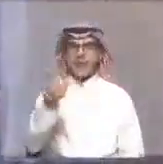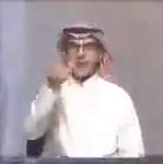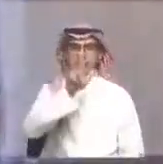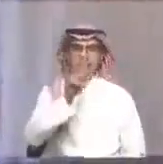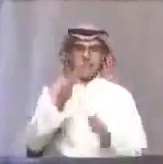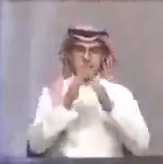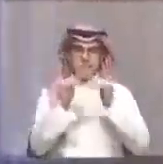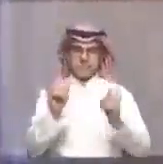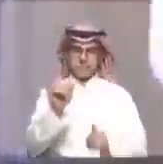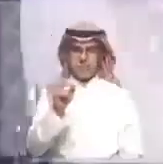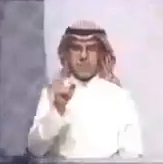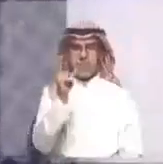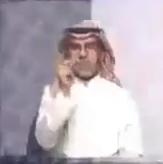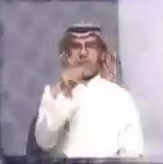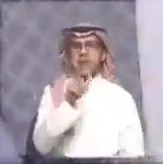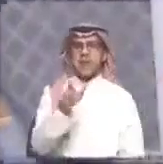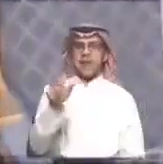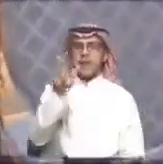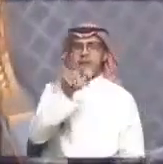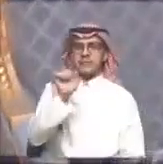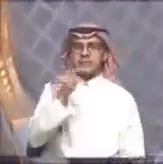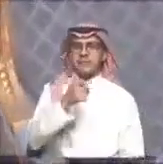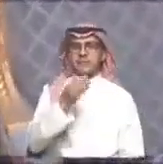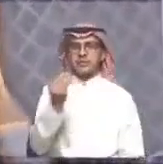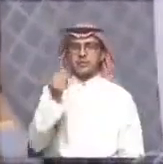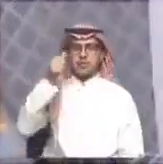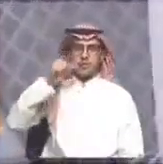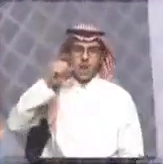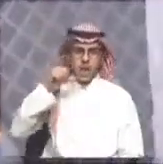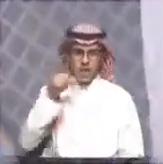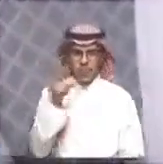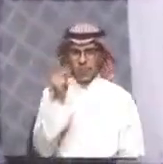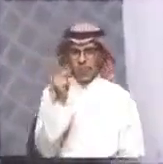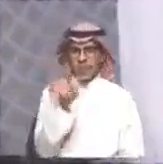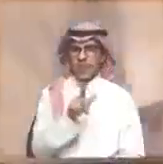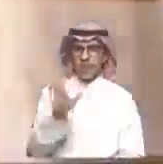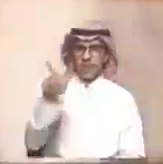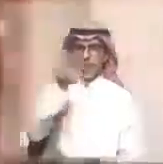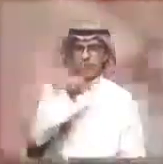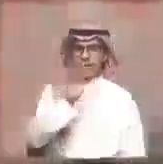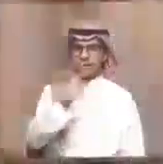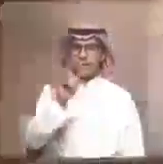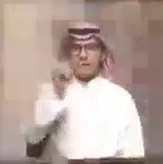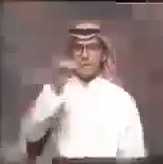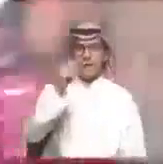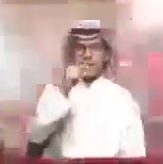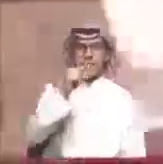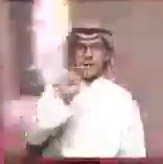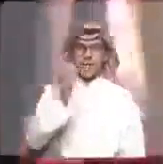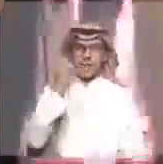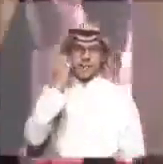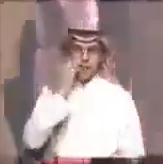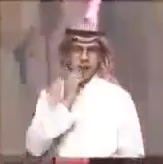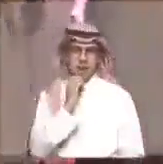رئيس جمهورية مصر العربية، وفخامة الرئيس عمر حسن البشير رئيس جمهورية السودان، وصاحب السمو الشيخ محمد بن راشد آل